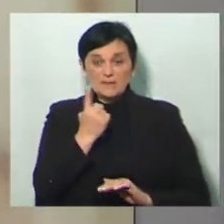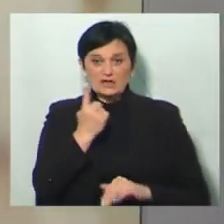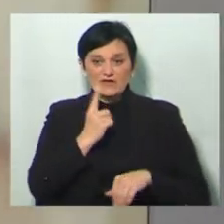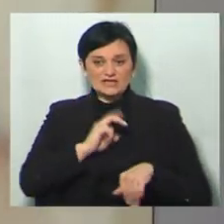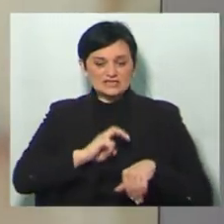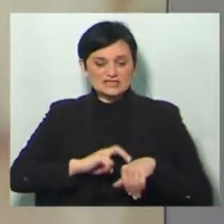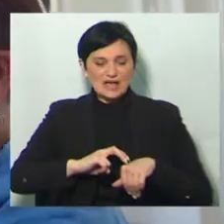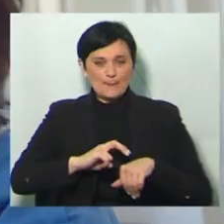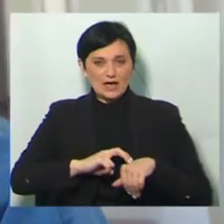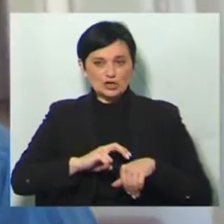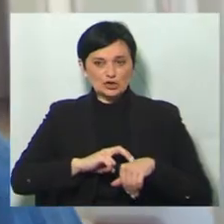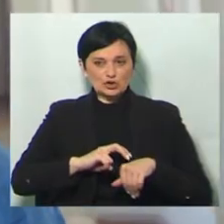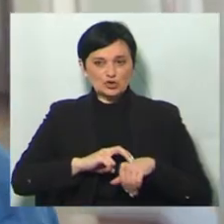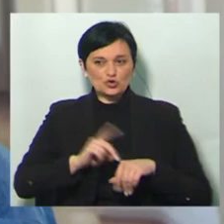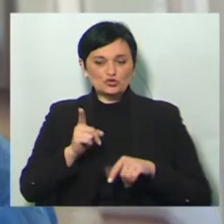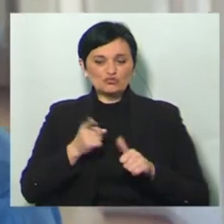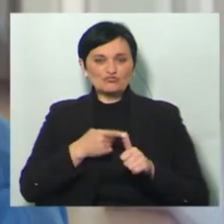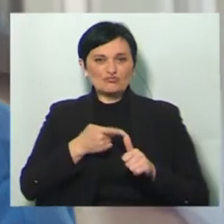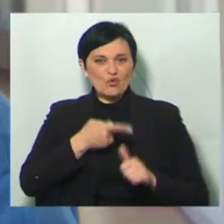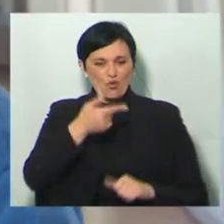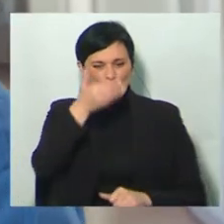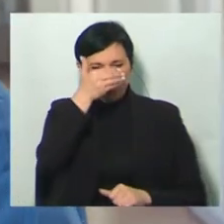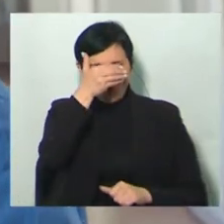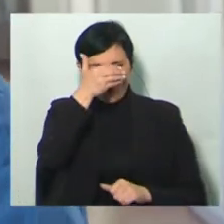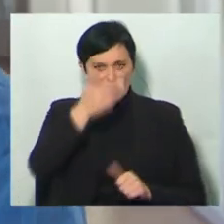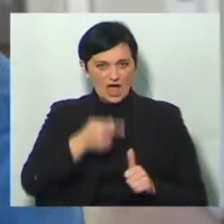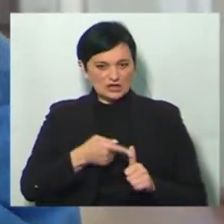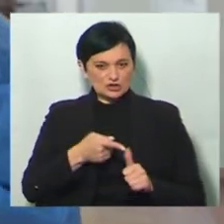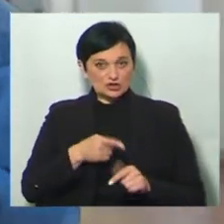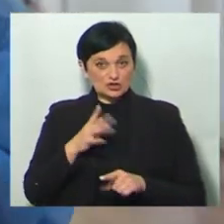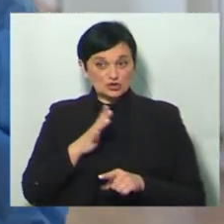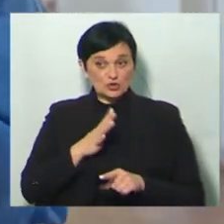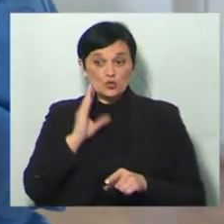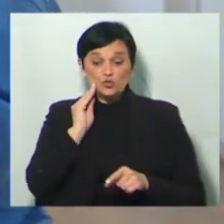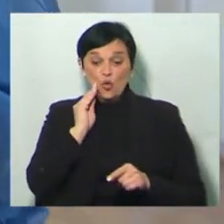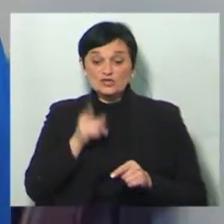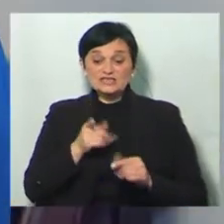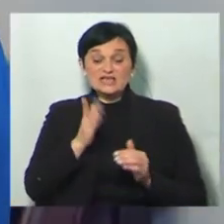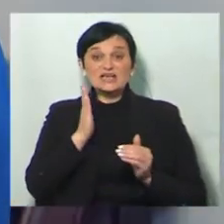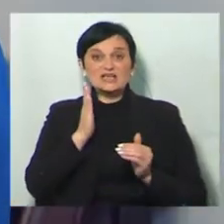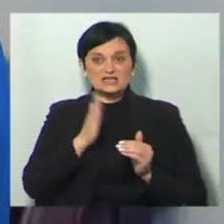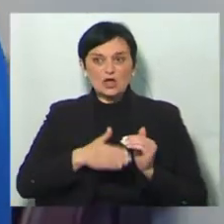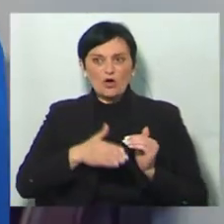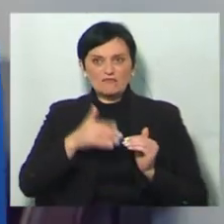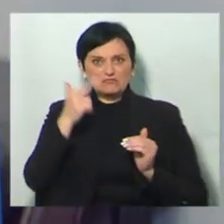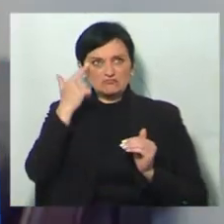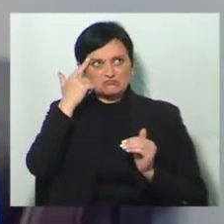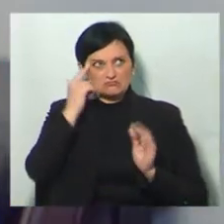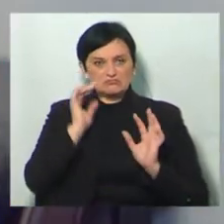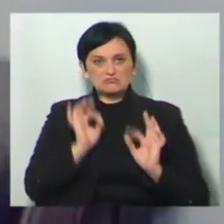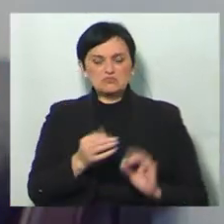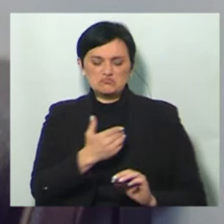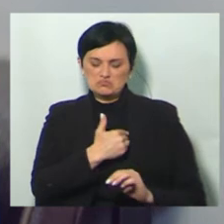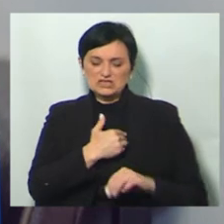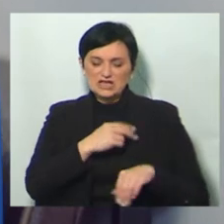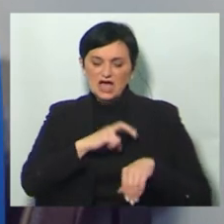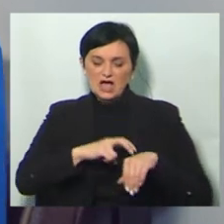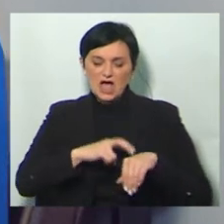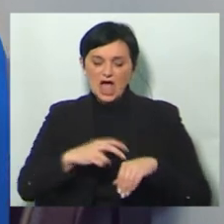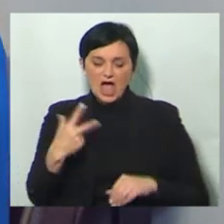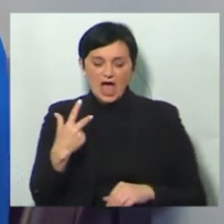სამედიცინო მაშინ კოლეჯი იყო. Როცა დავამთავრე, მაშინ გავაცნობიერე, რომ მინდოდა